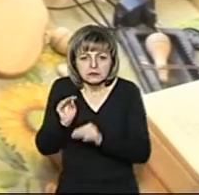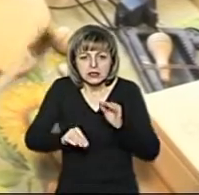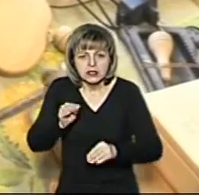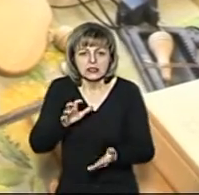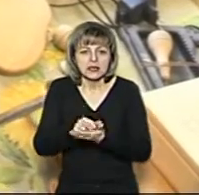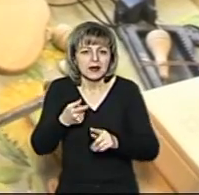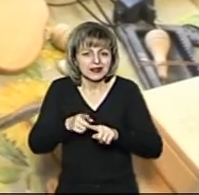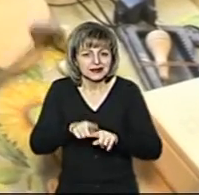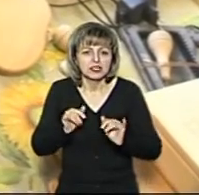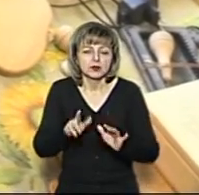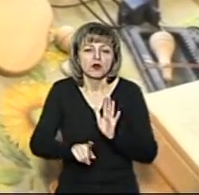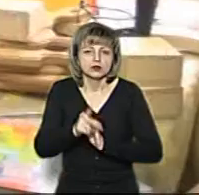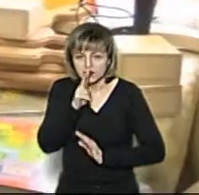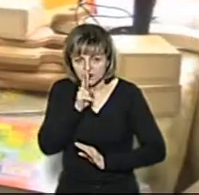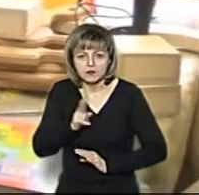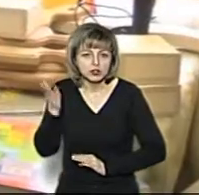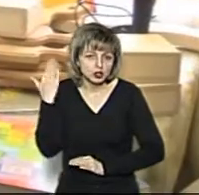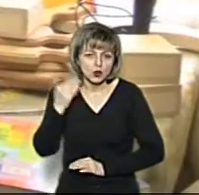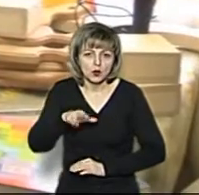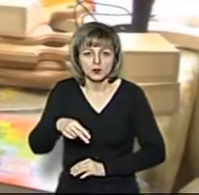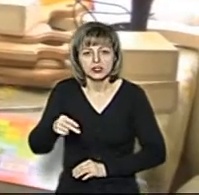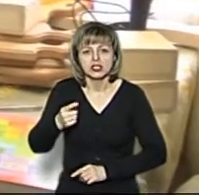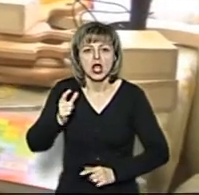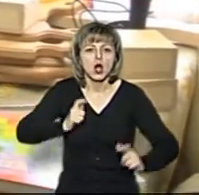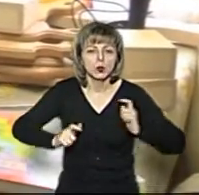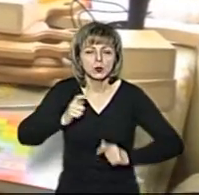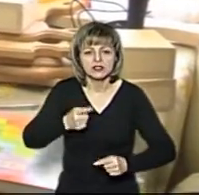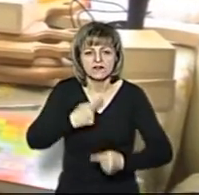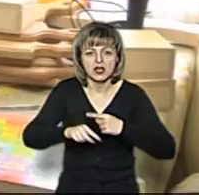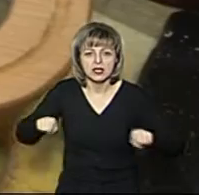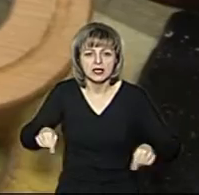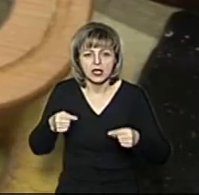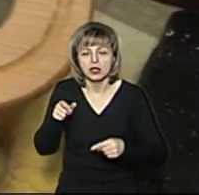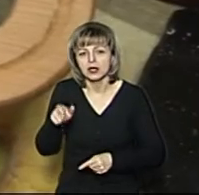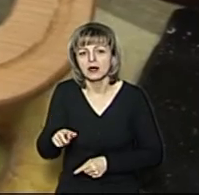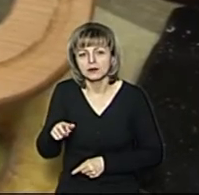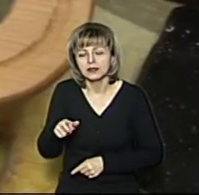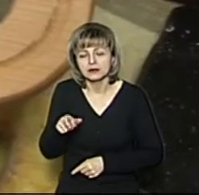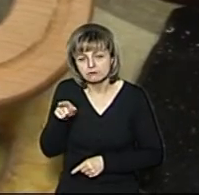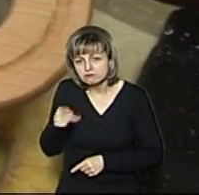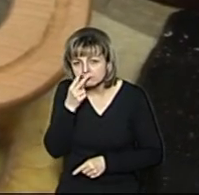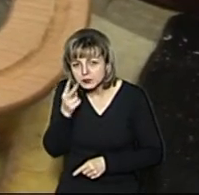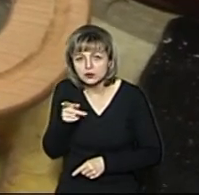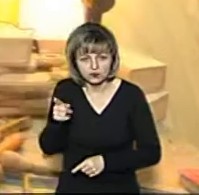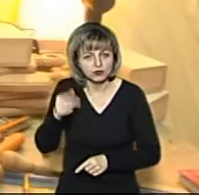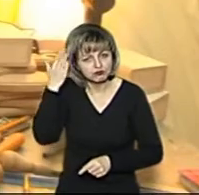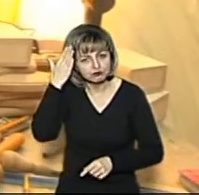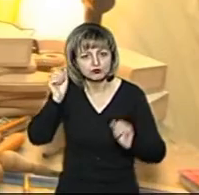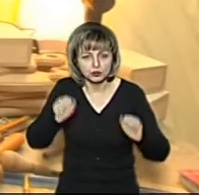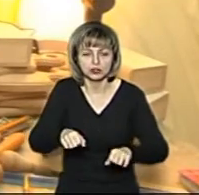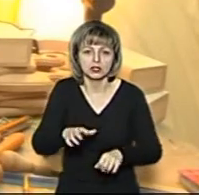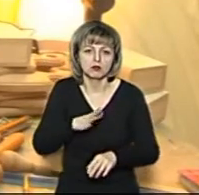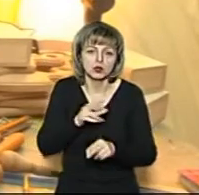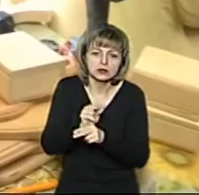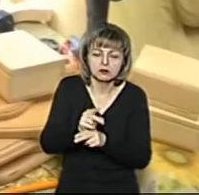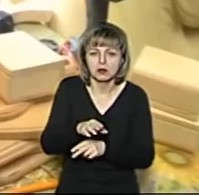ремеслом, говорить чоловік, почав 2 місяці тому, після курсів реабілітації. Там, каже, фахівці розгледіли його вміння. Була арт-терапія. Каже, Юра,